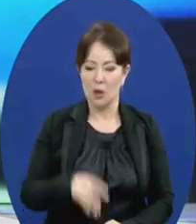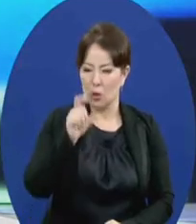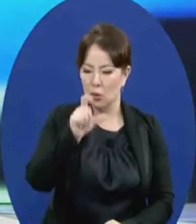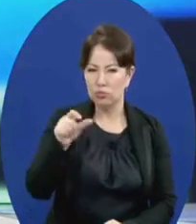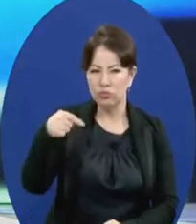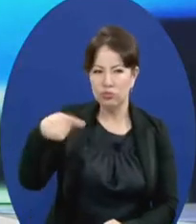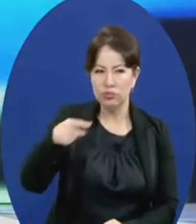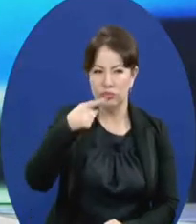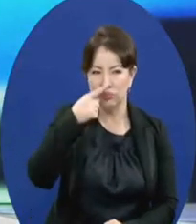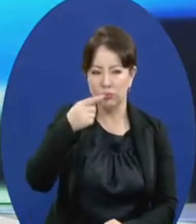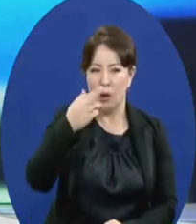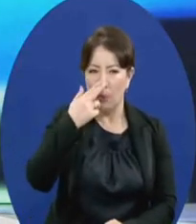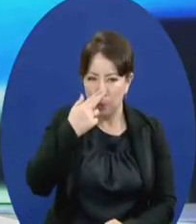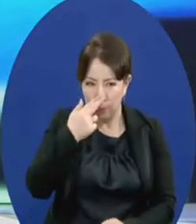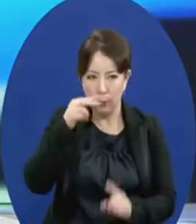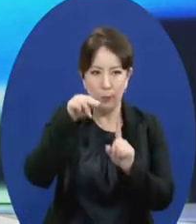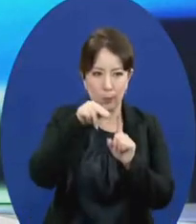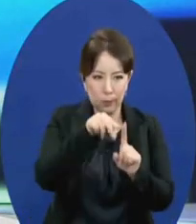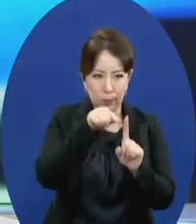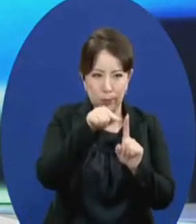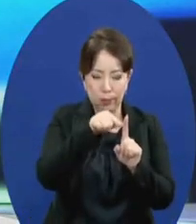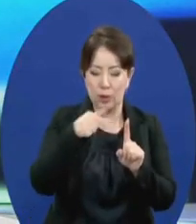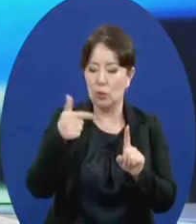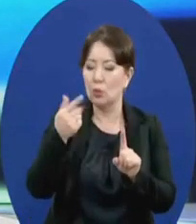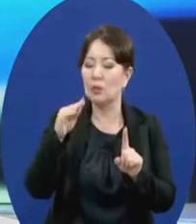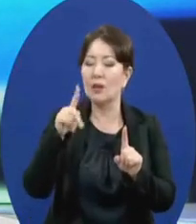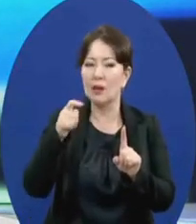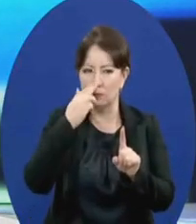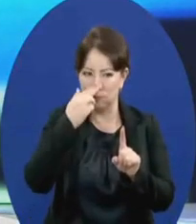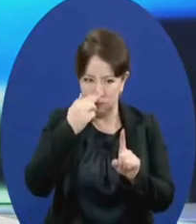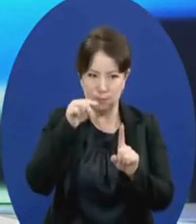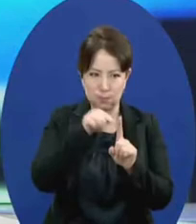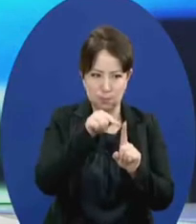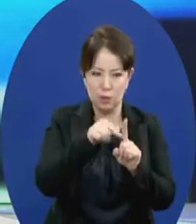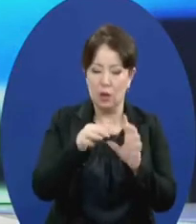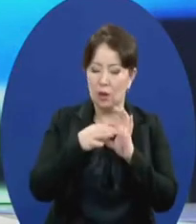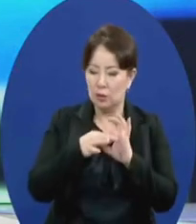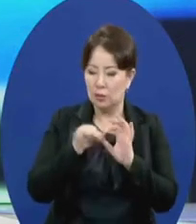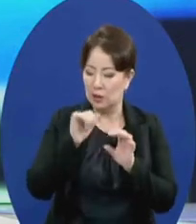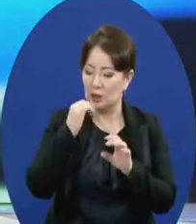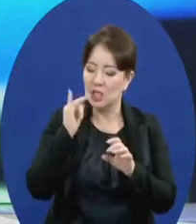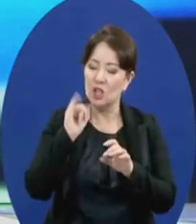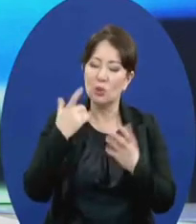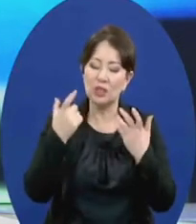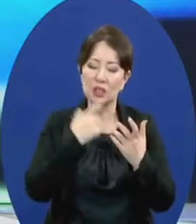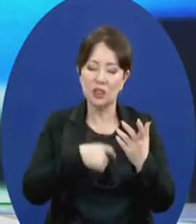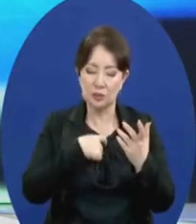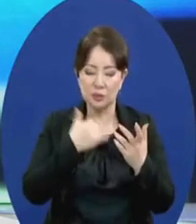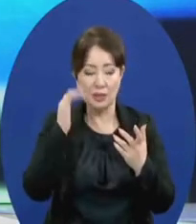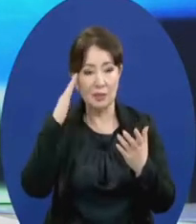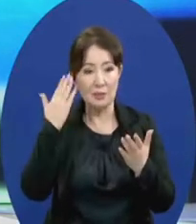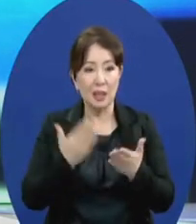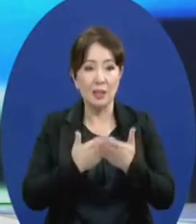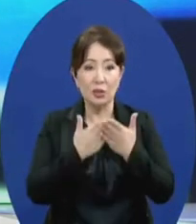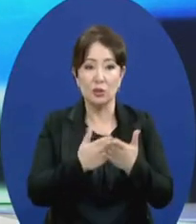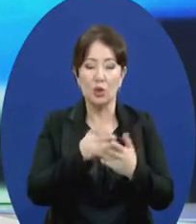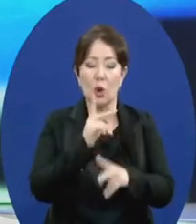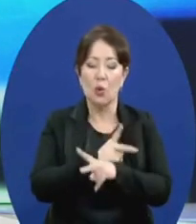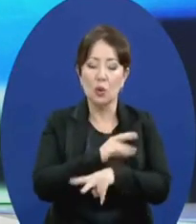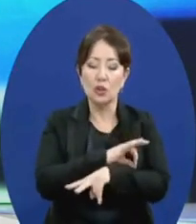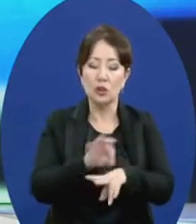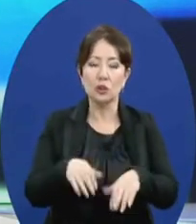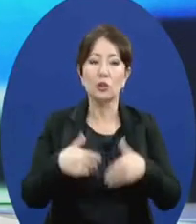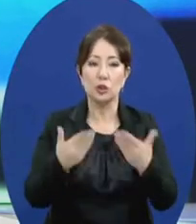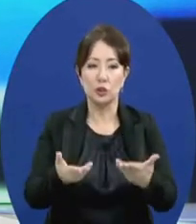Бусдыг үтгэхтэй холбогдох асуудлаар эрүүгийн хөл нэмэлт өөрчлөлт оруулах саналыг улсын хурлын зарим гишүүн гаргаад байна. Гишүүдийн хувьд холбогд хуулийн төслийг улсын хурлд